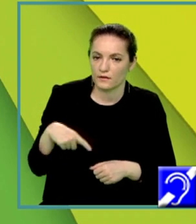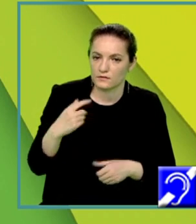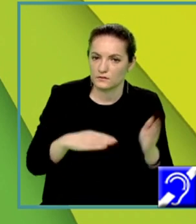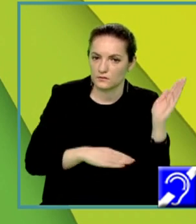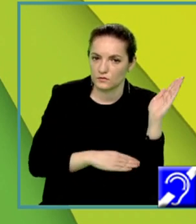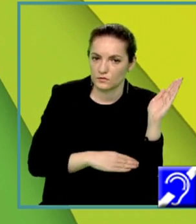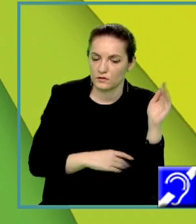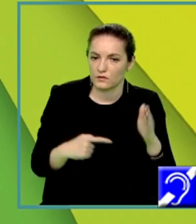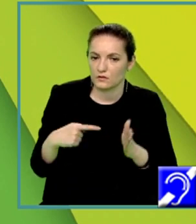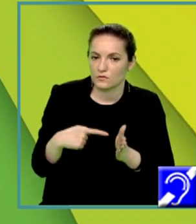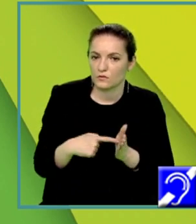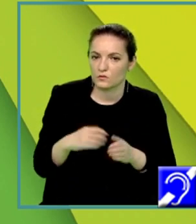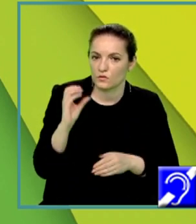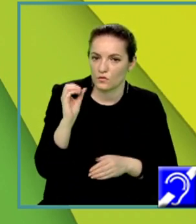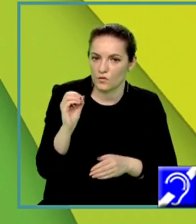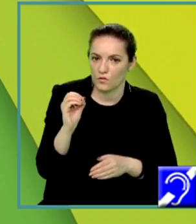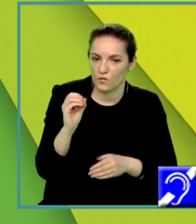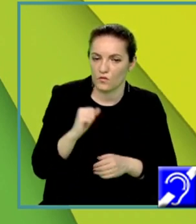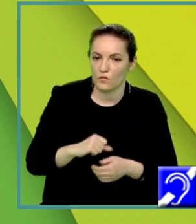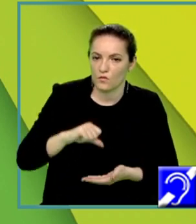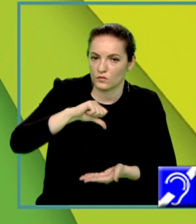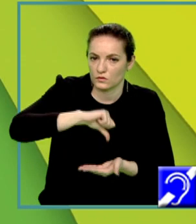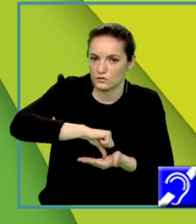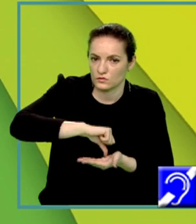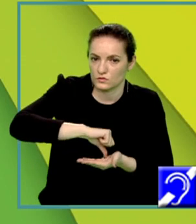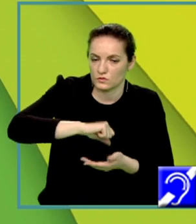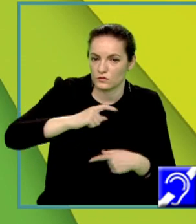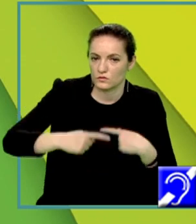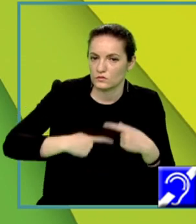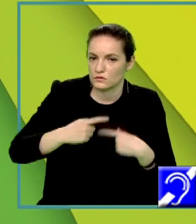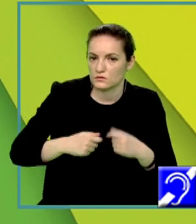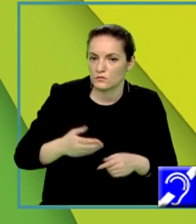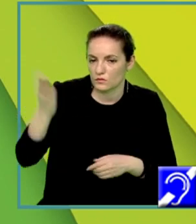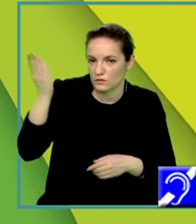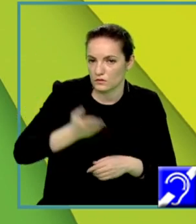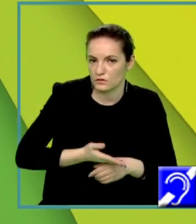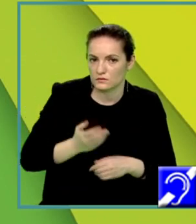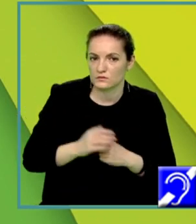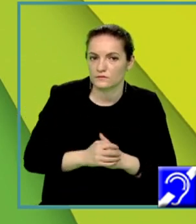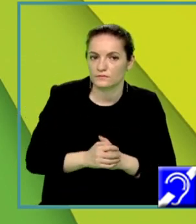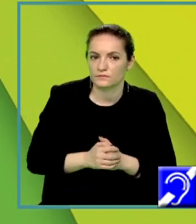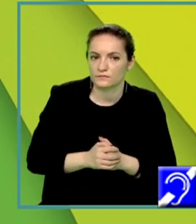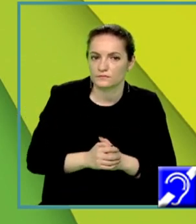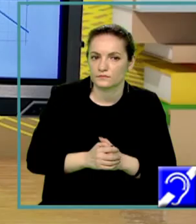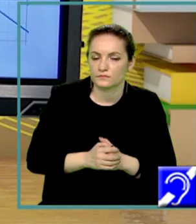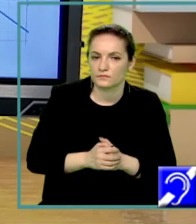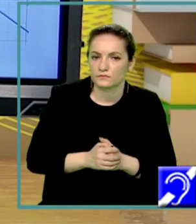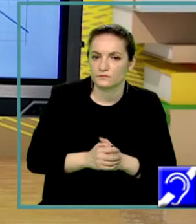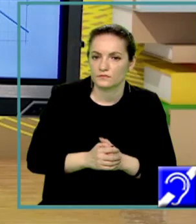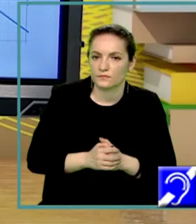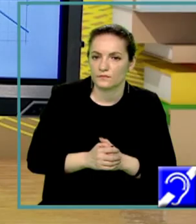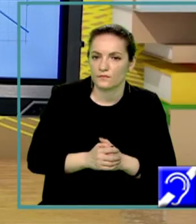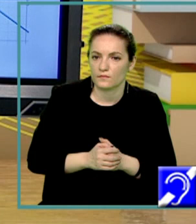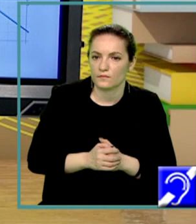O, pentru că O este centrul sistemului de axe de coordonate, ceea ce înseamnă